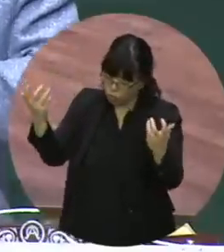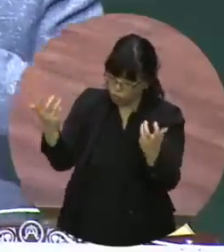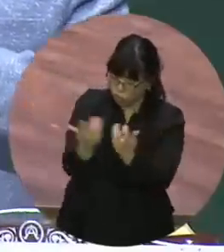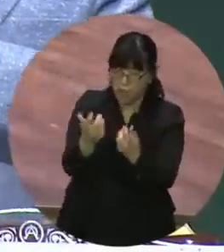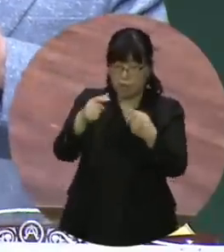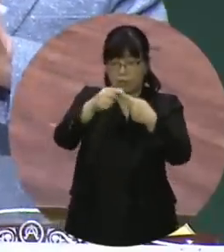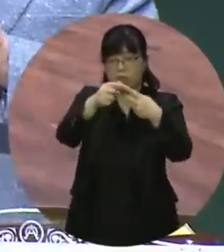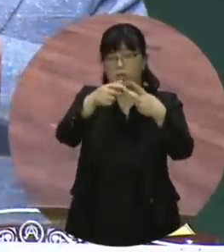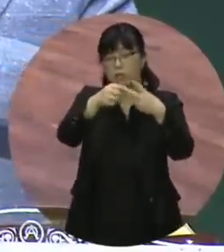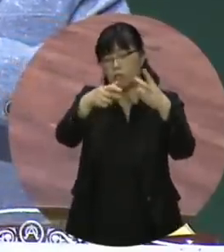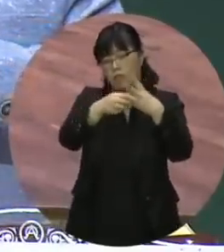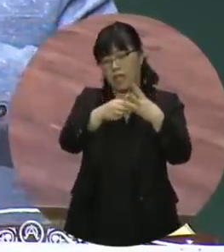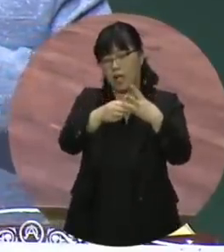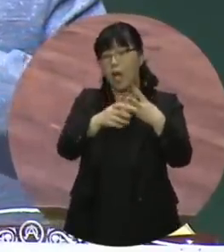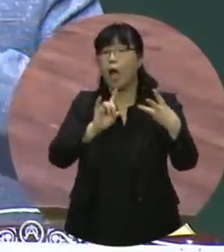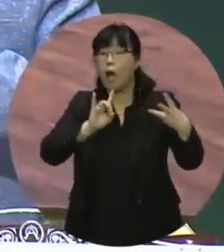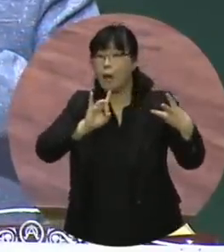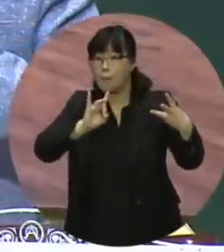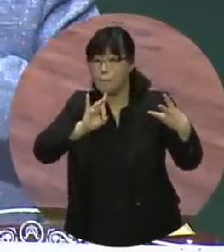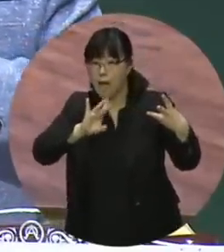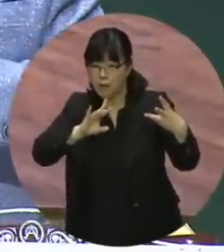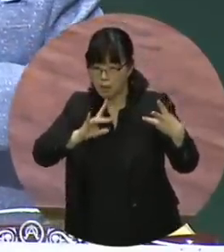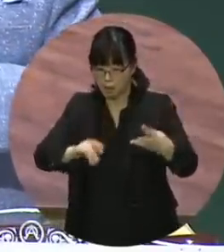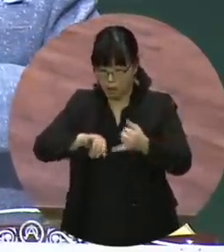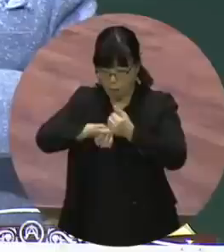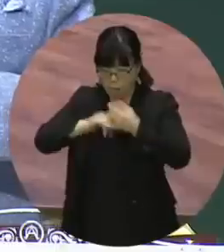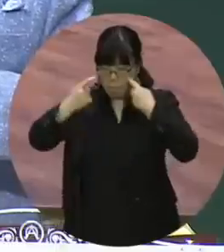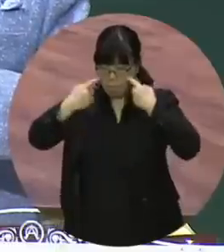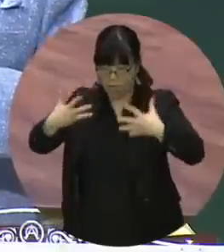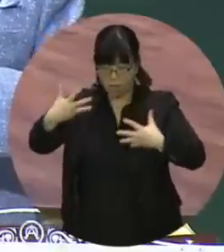그러면 나머지는 내가 다 알아서 해줄게.